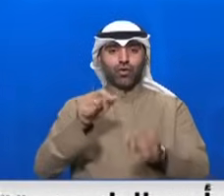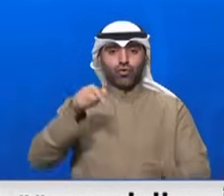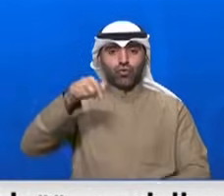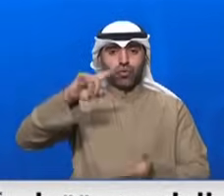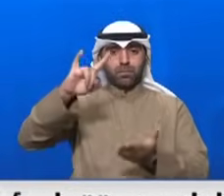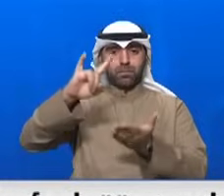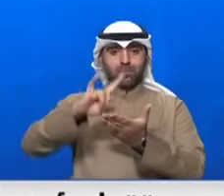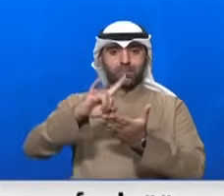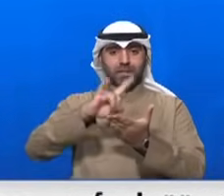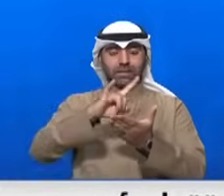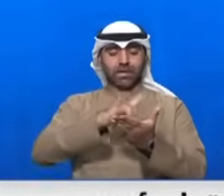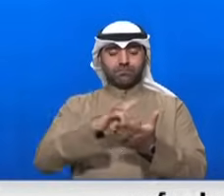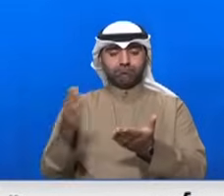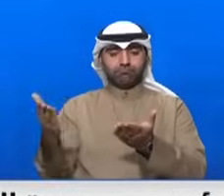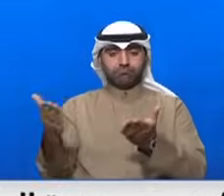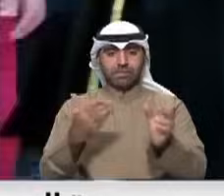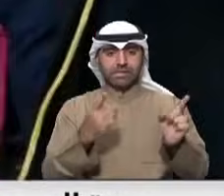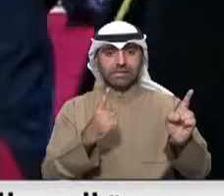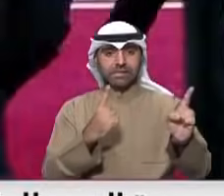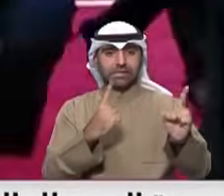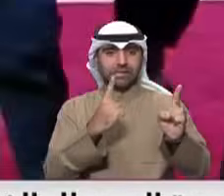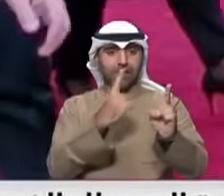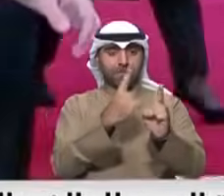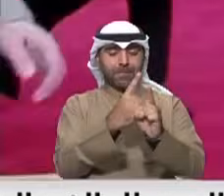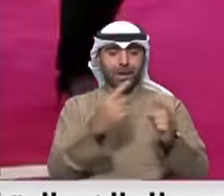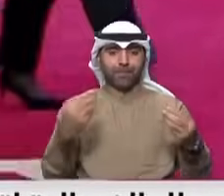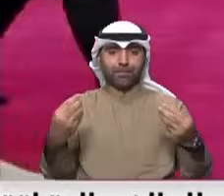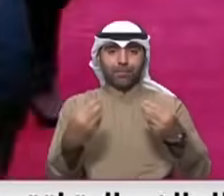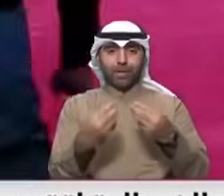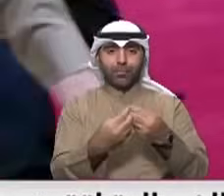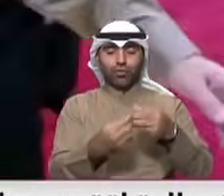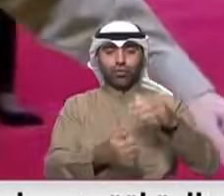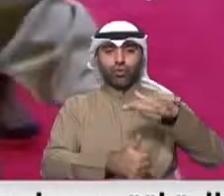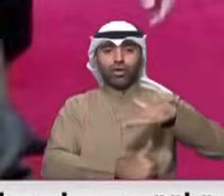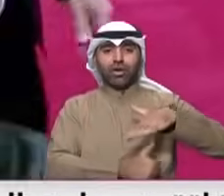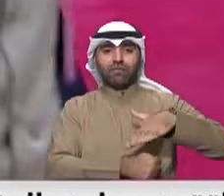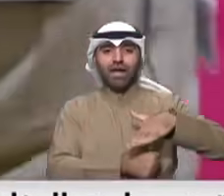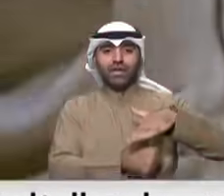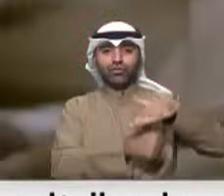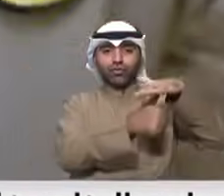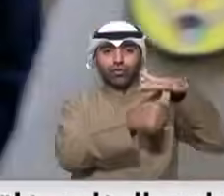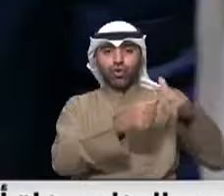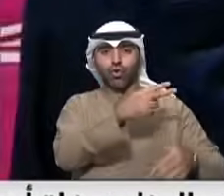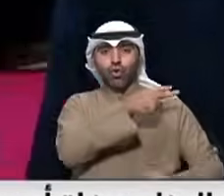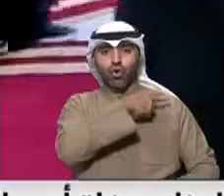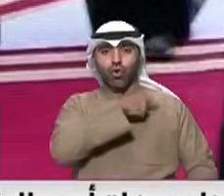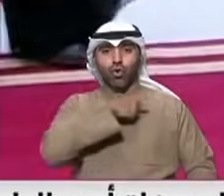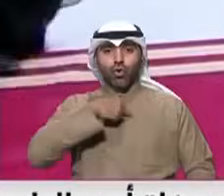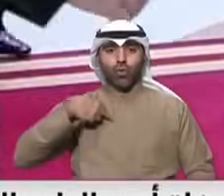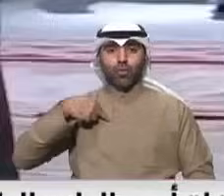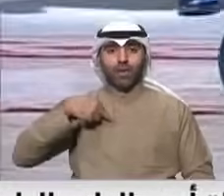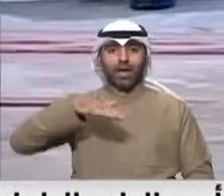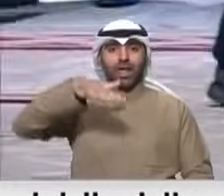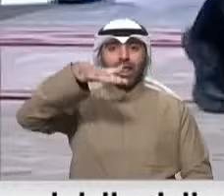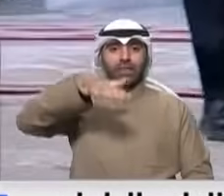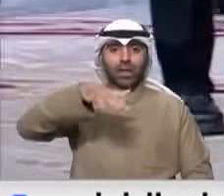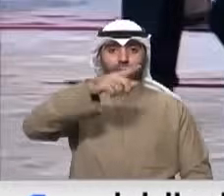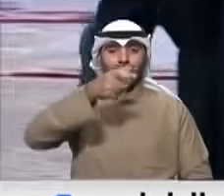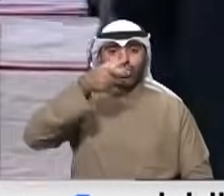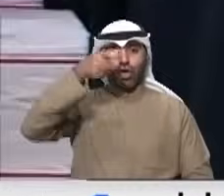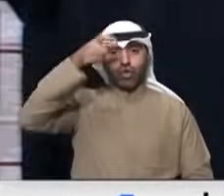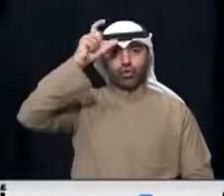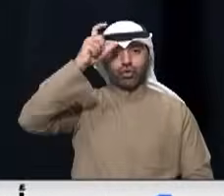معالي الدكتور نعمان كورتول لومش رئيس مجلس الشعب التركي والوفد المرافقه لمعاليه حيث قام معاليه